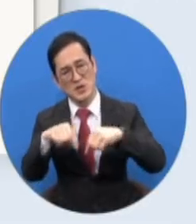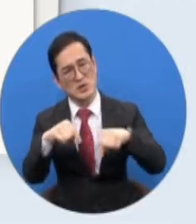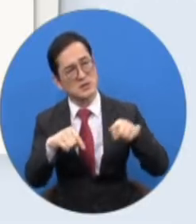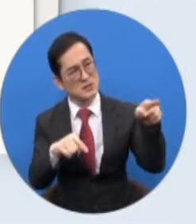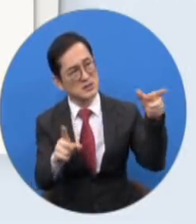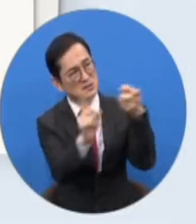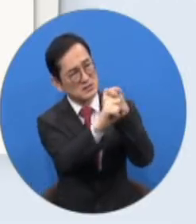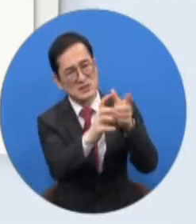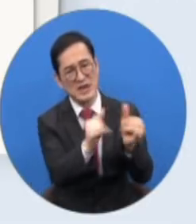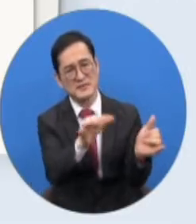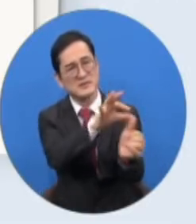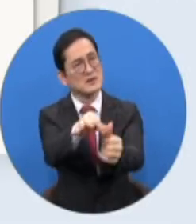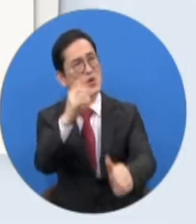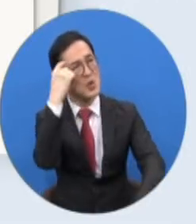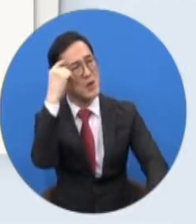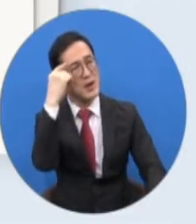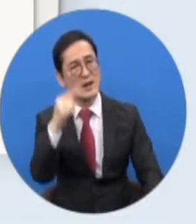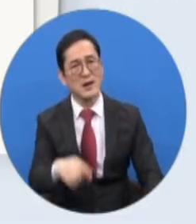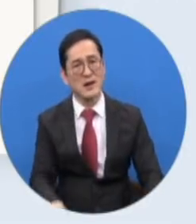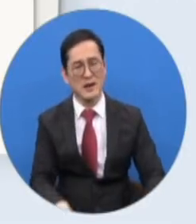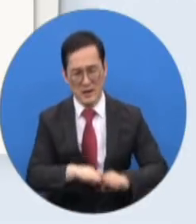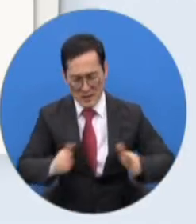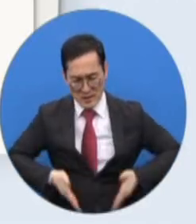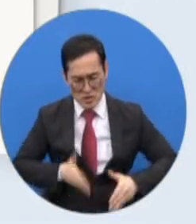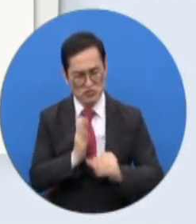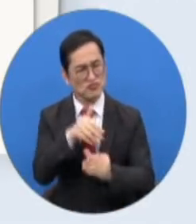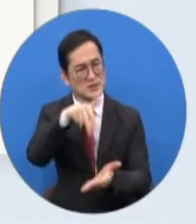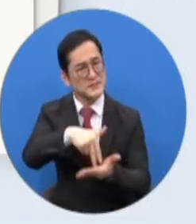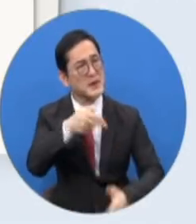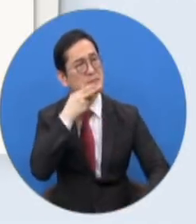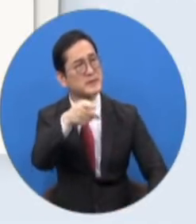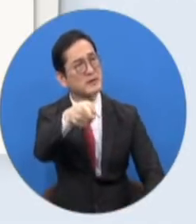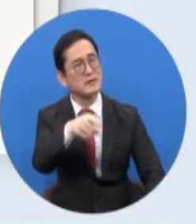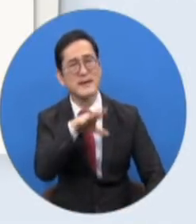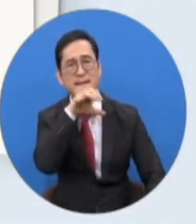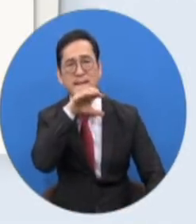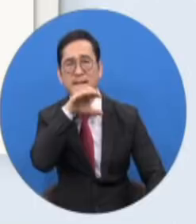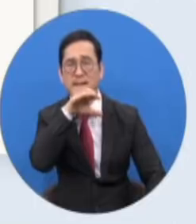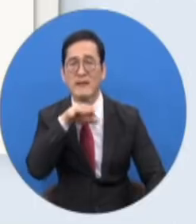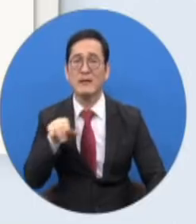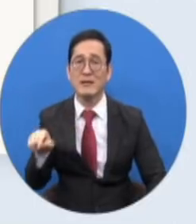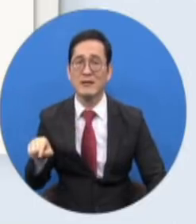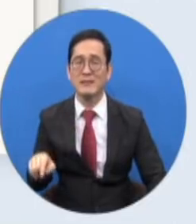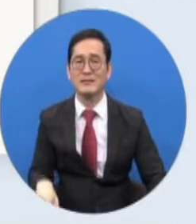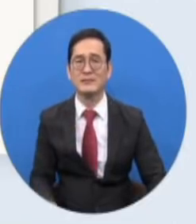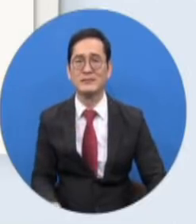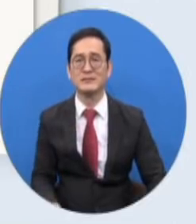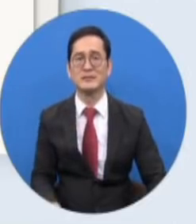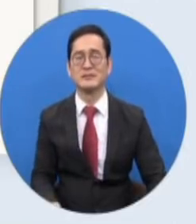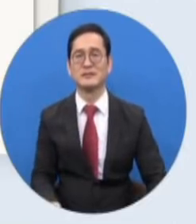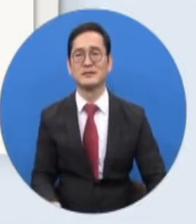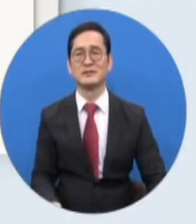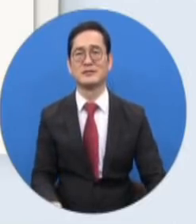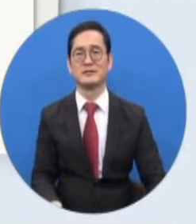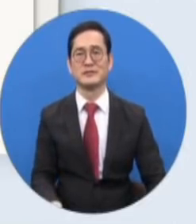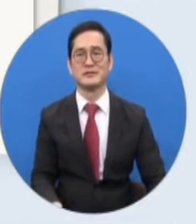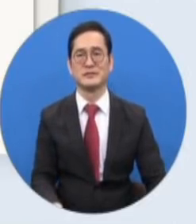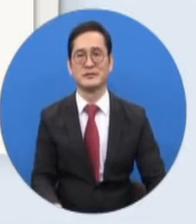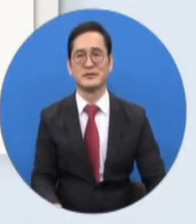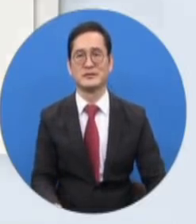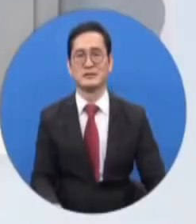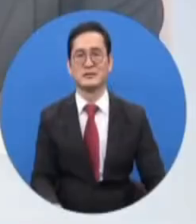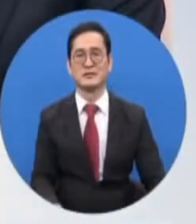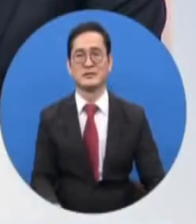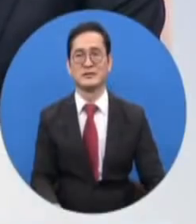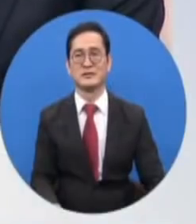선관이라는 게 가장 어떻게 보면 공정성과 신뢰성이 가장 중요한데 그것이 무너졌다. 그것을 선관위 내부 안에서 그런 문제를